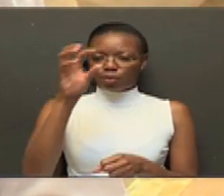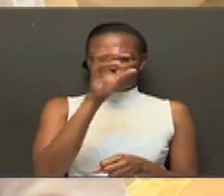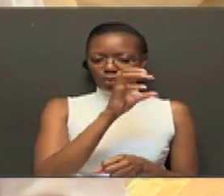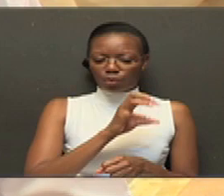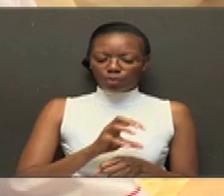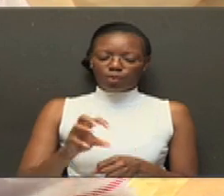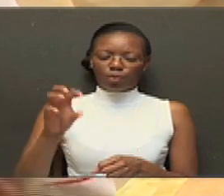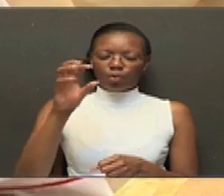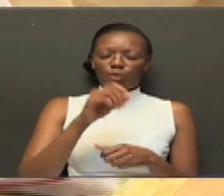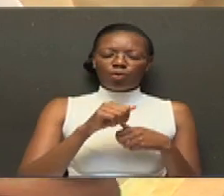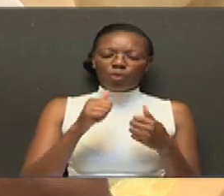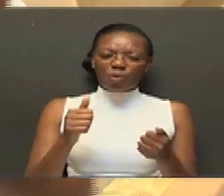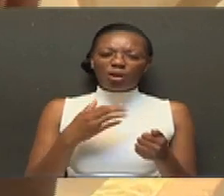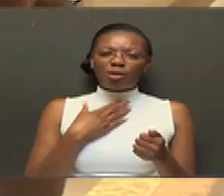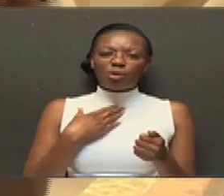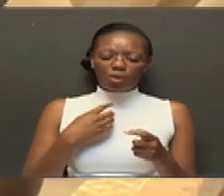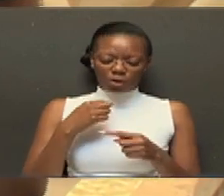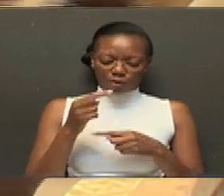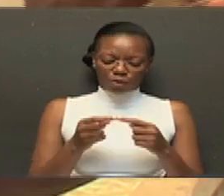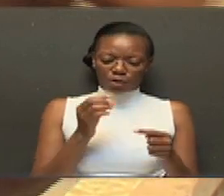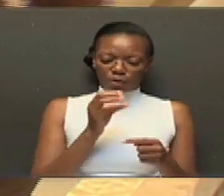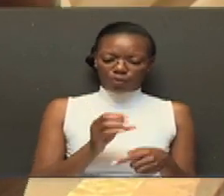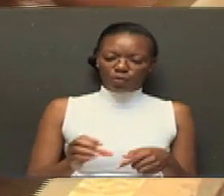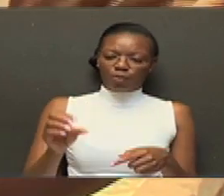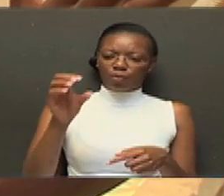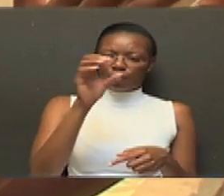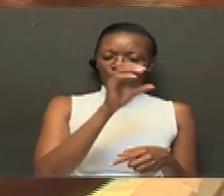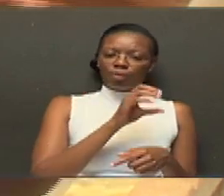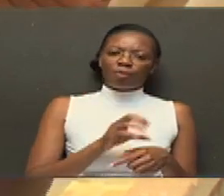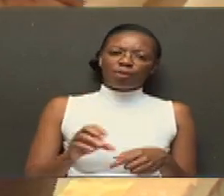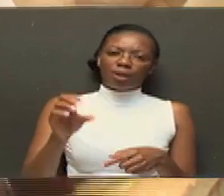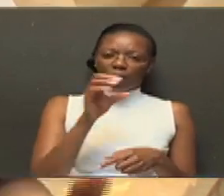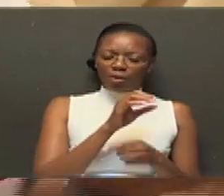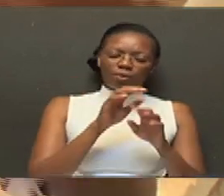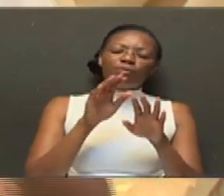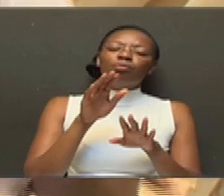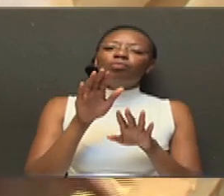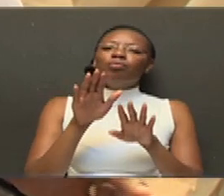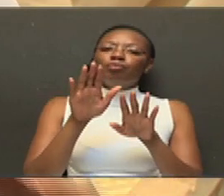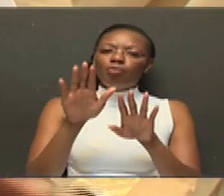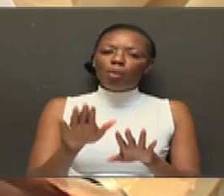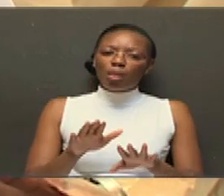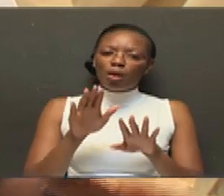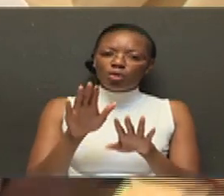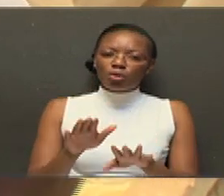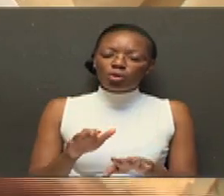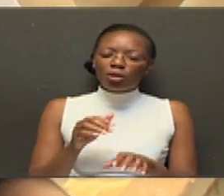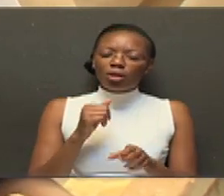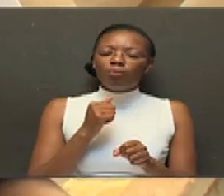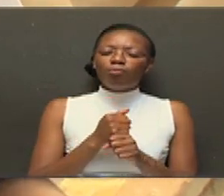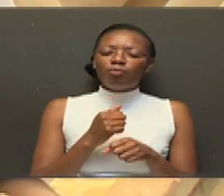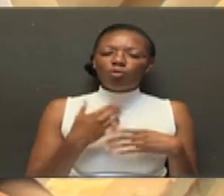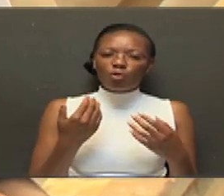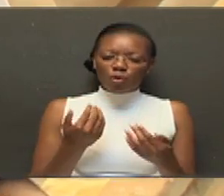Yeah? So for us to maintain that ecosystem vile iko, lazima sasa we do farming,